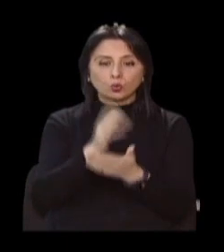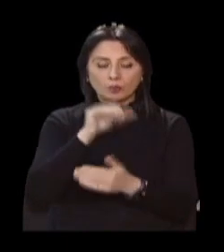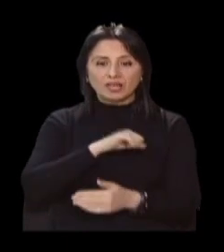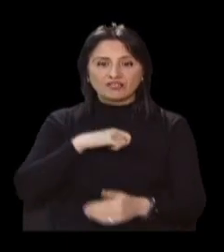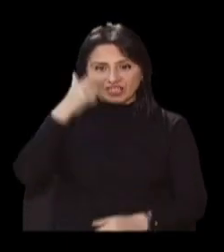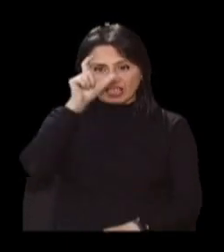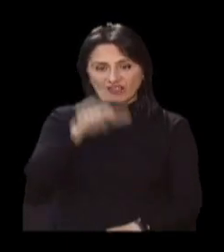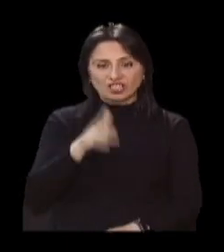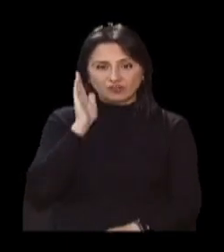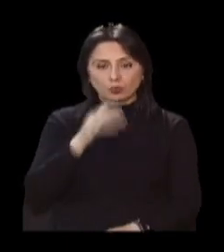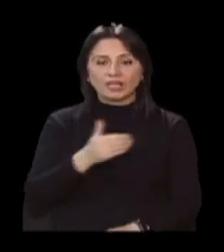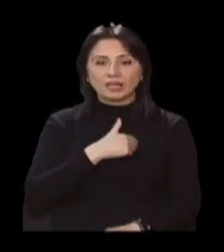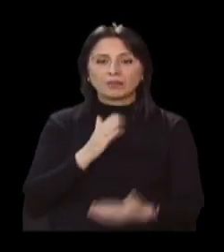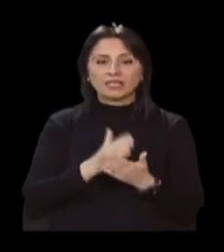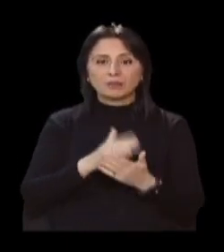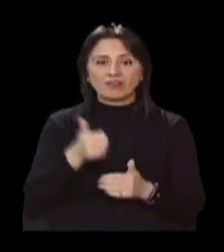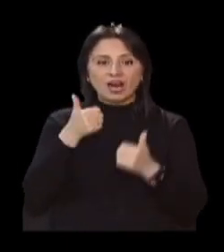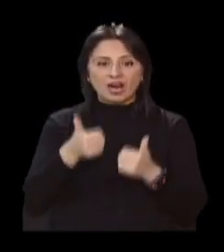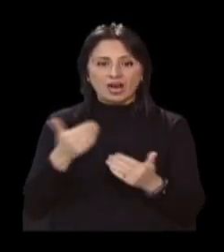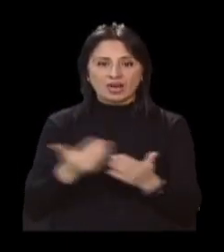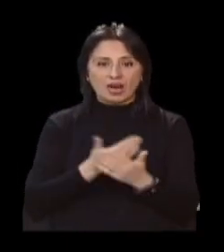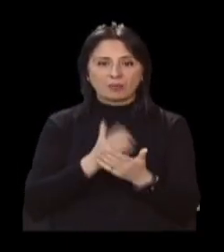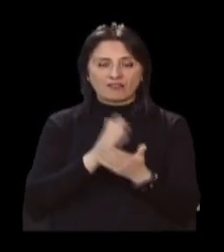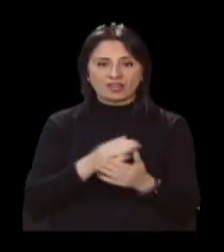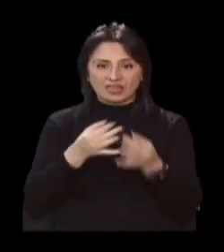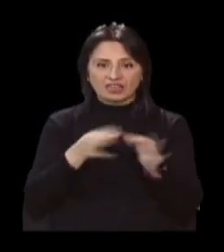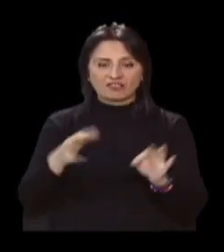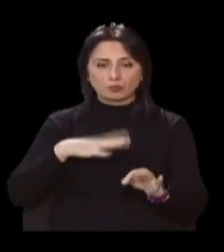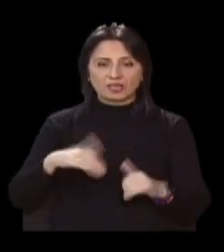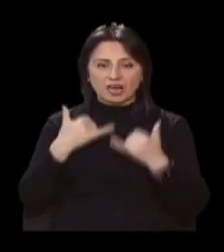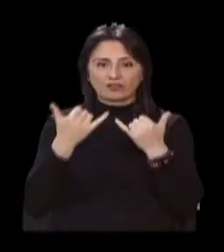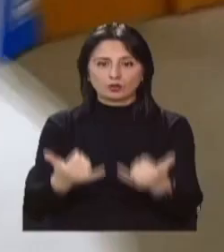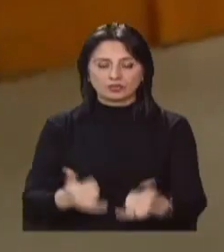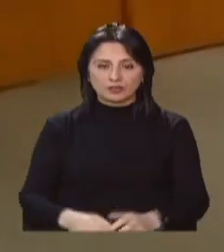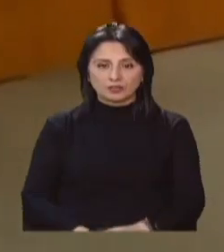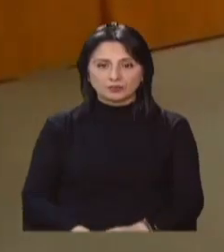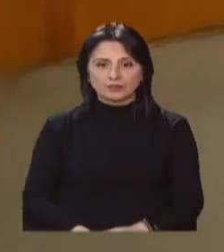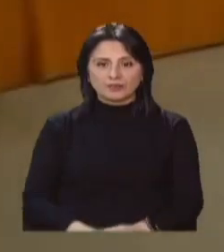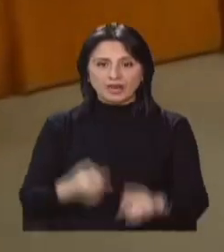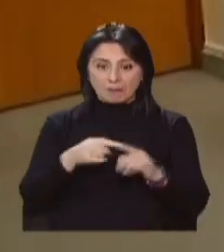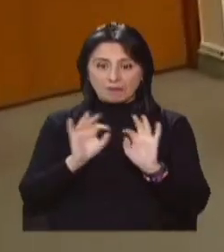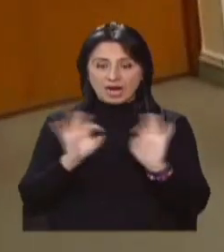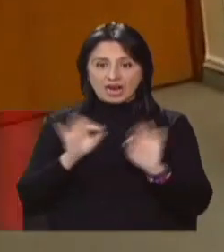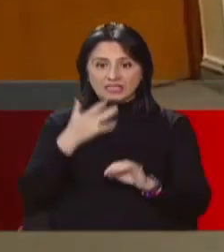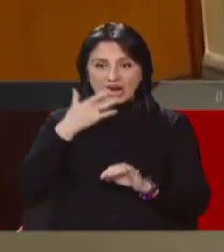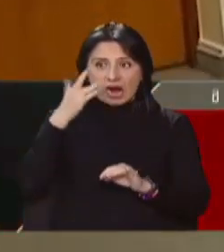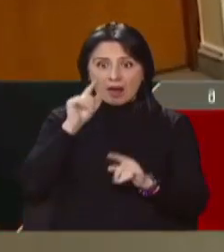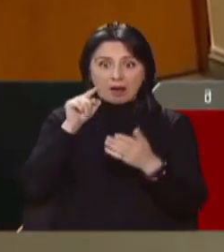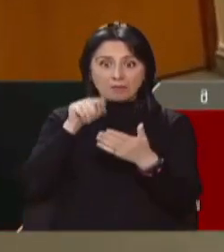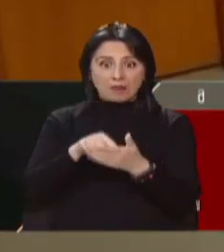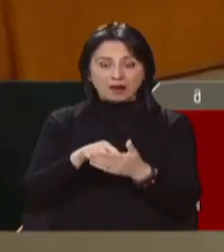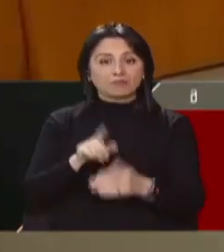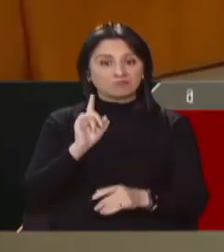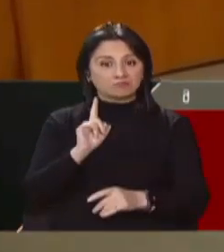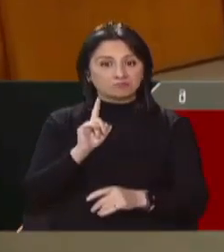თავად ივანიშვილზე. Იმედი მაქვს, ეს კარგი ამბავი არის თავისუფალი საქართველოს. Am განცხადებაში ამერიკის ხსენება აჩენს